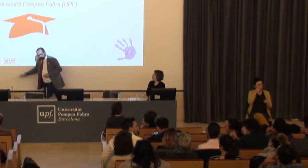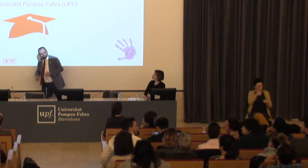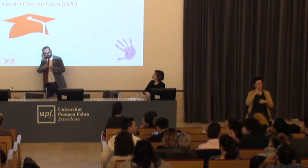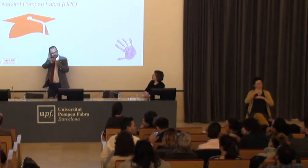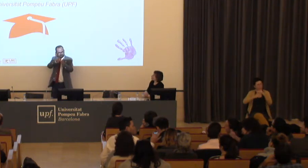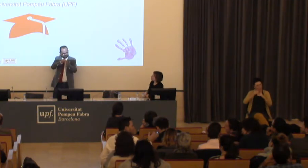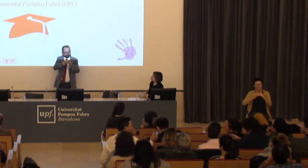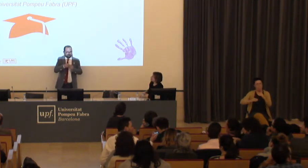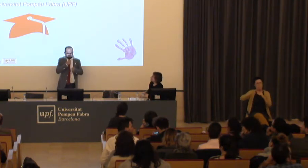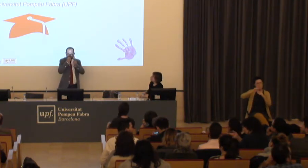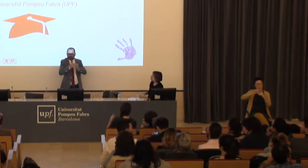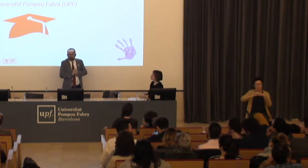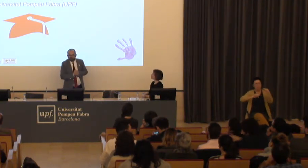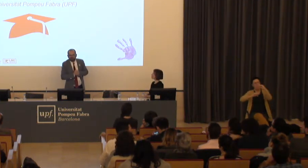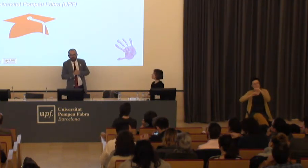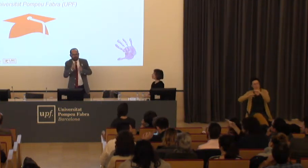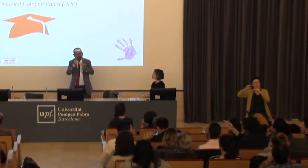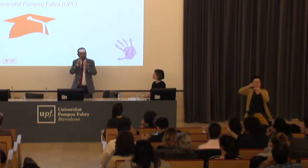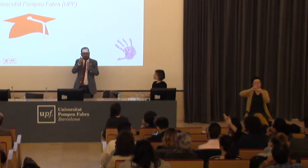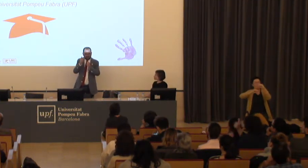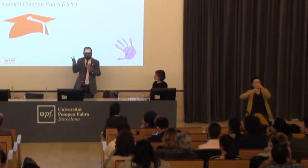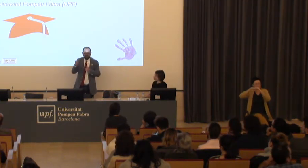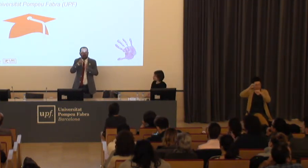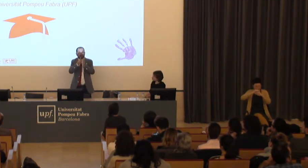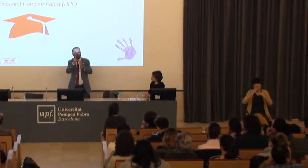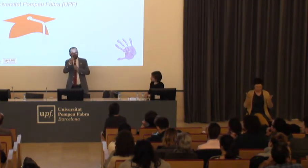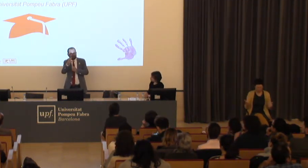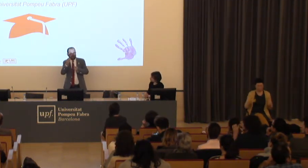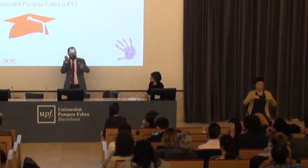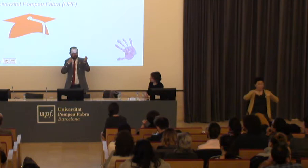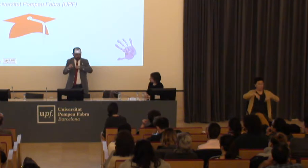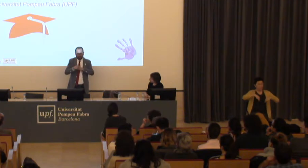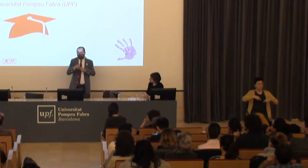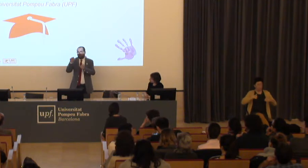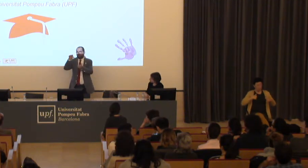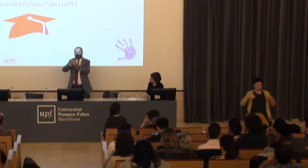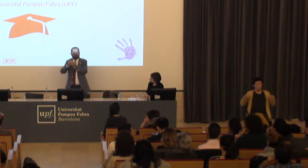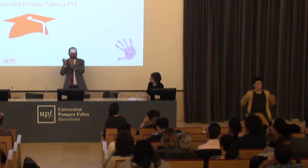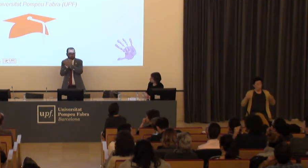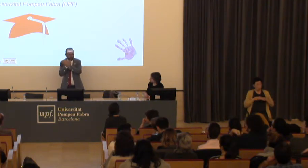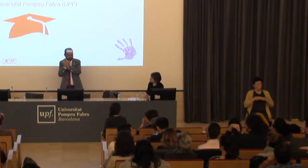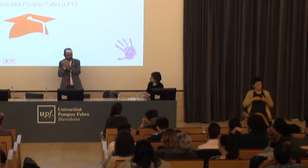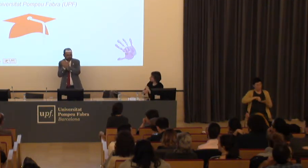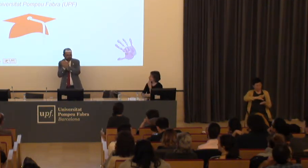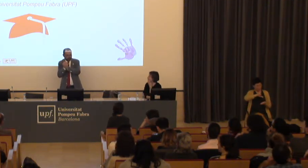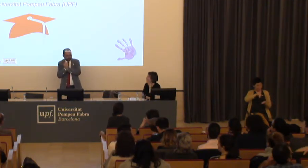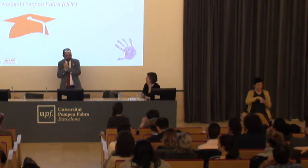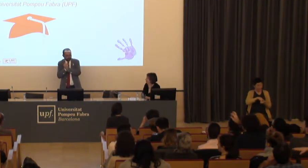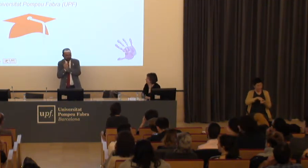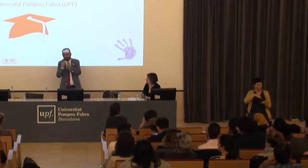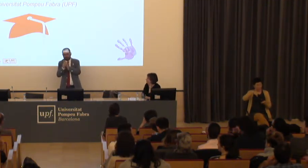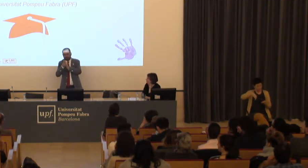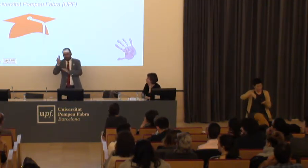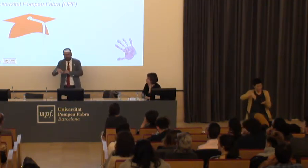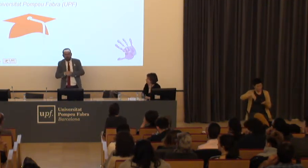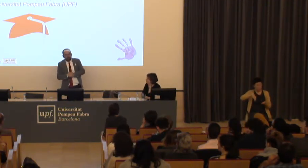el que volia dir és que bé, el grup de LSC-UPF actual, el grup d'aquí de la Universitat Pompeu Fabra, és el centre d'estudis